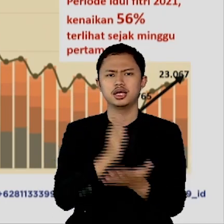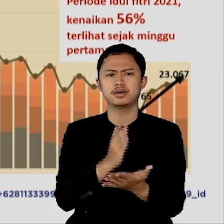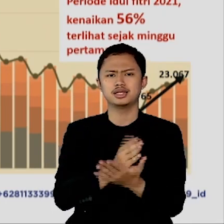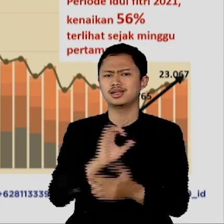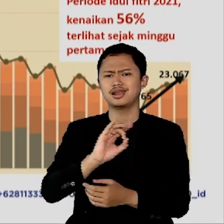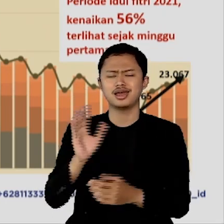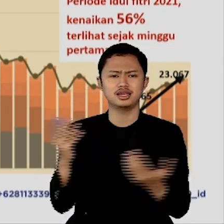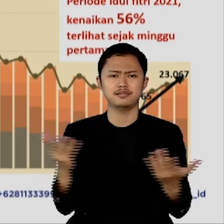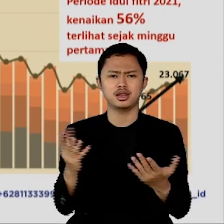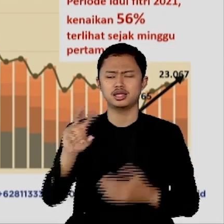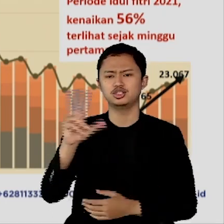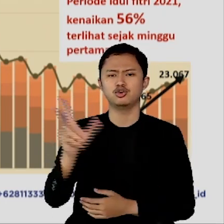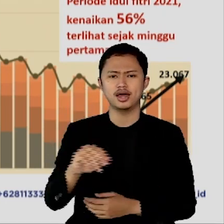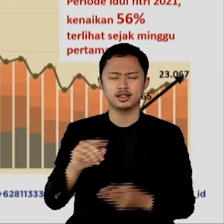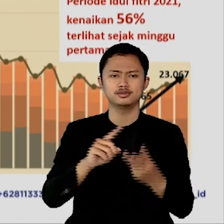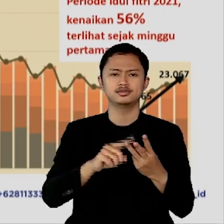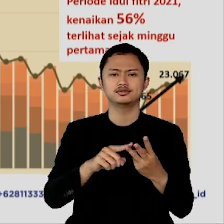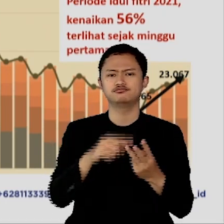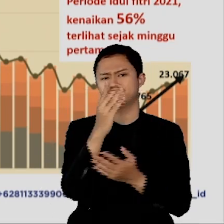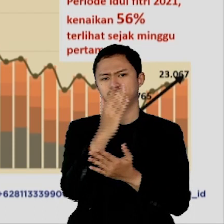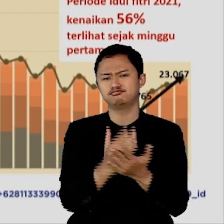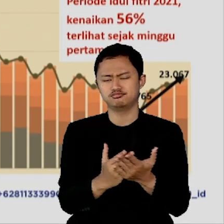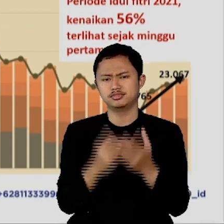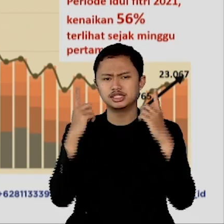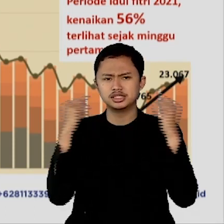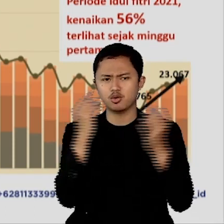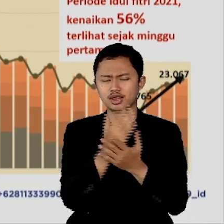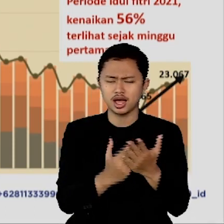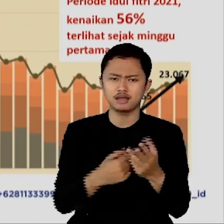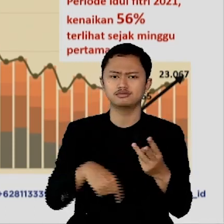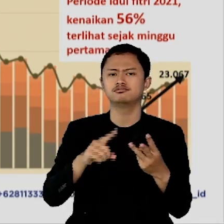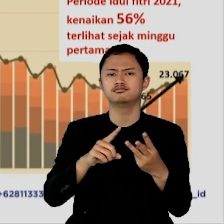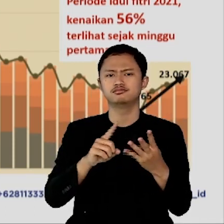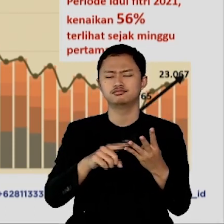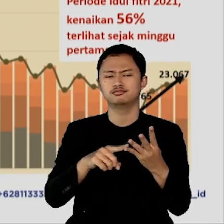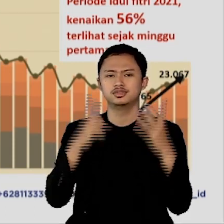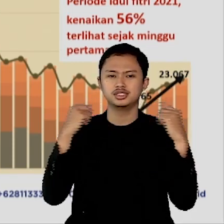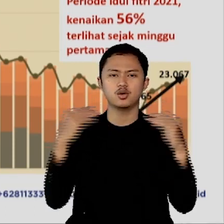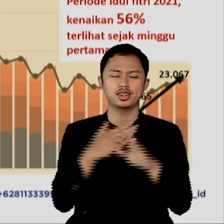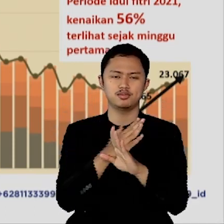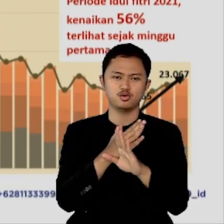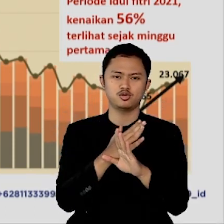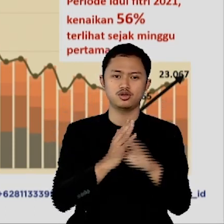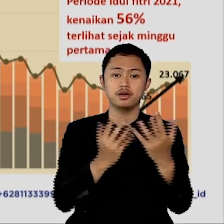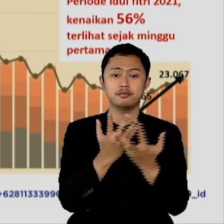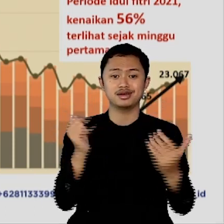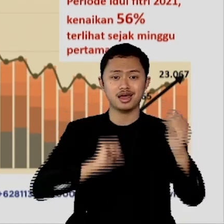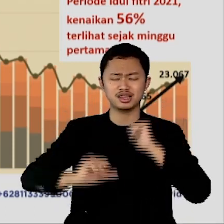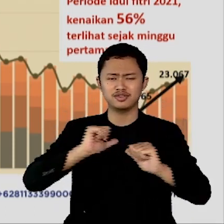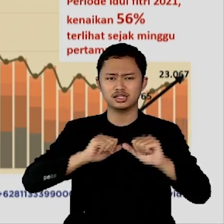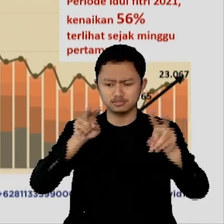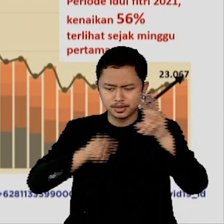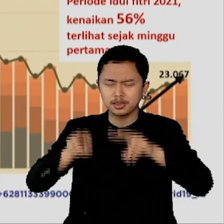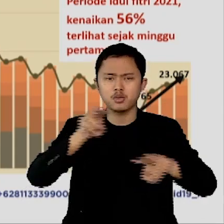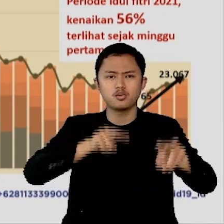di Jawa Barat sebagian Jawa Tengah dan Jawa Timur dimana pembatasan kegiatan dan mobilitas penduduk dilakukan